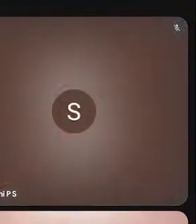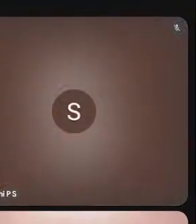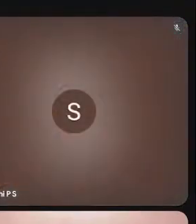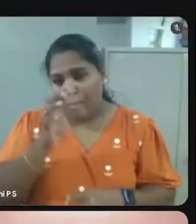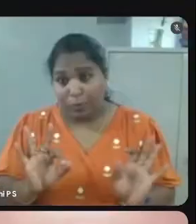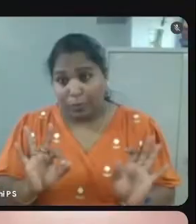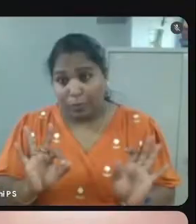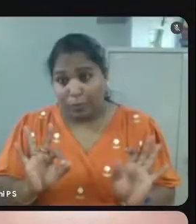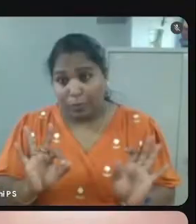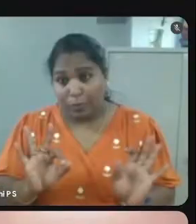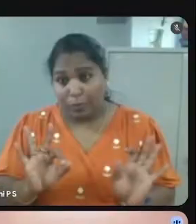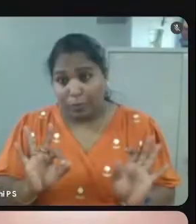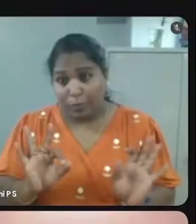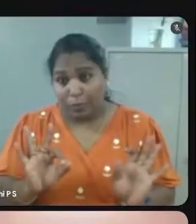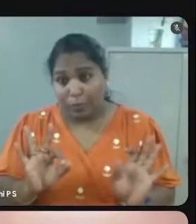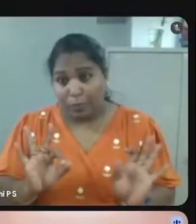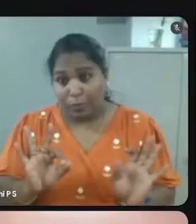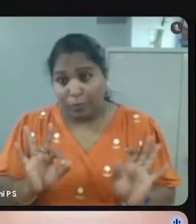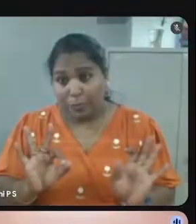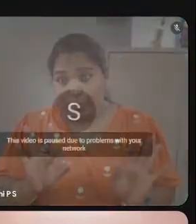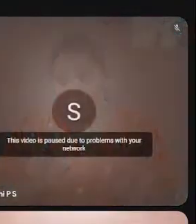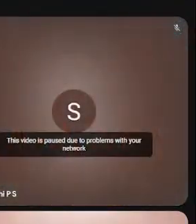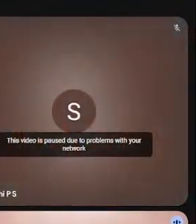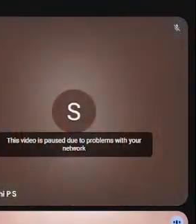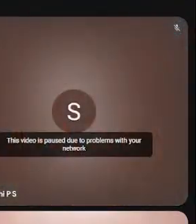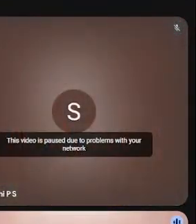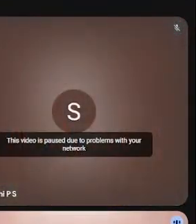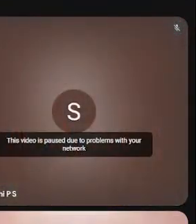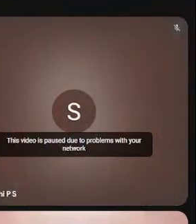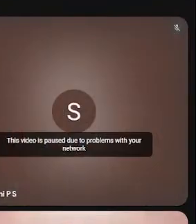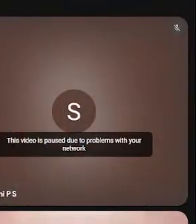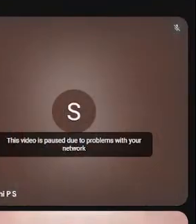പറഞ്ഞത്. ഓക്കെ, താങ്ക് യു സാർ. നമസ്കാരം സാർ.